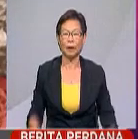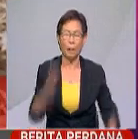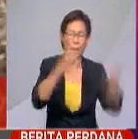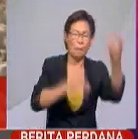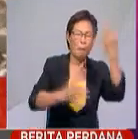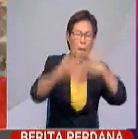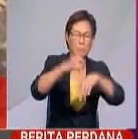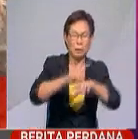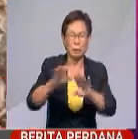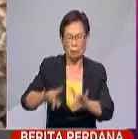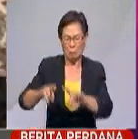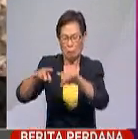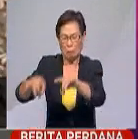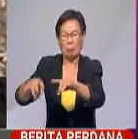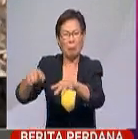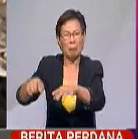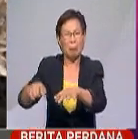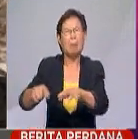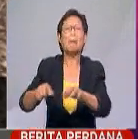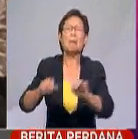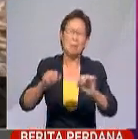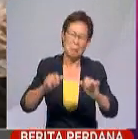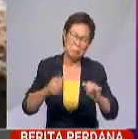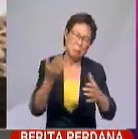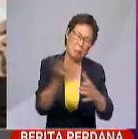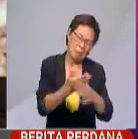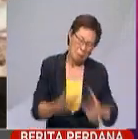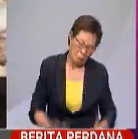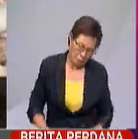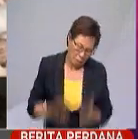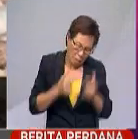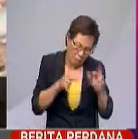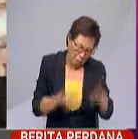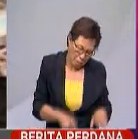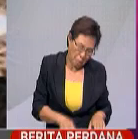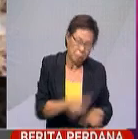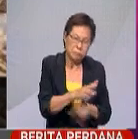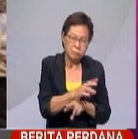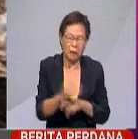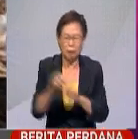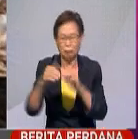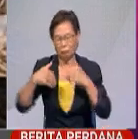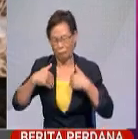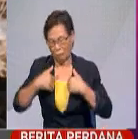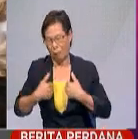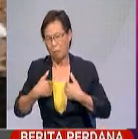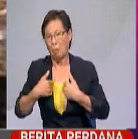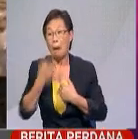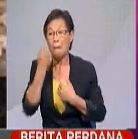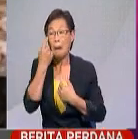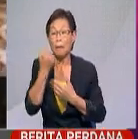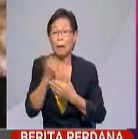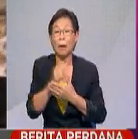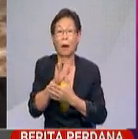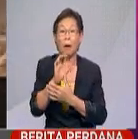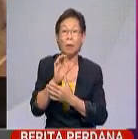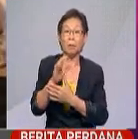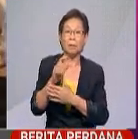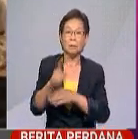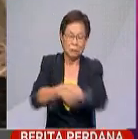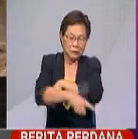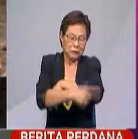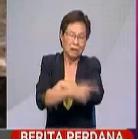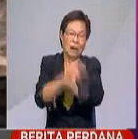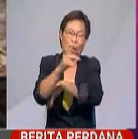Kebakaran di Australia bukan sahaja menjejaskan kehidupan penduduknya, malah haiwan di hutan berkenaan. Terbaru, aksi seekor koala menarik